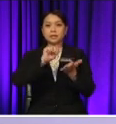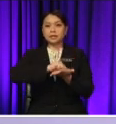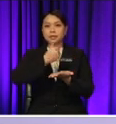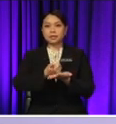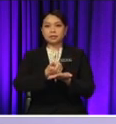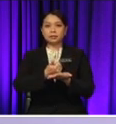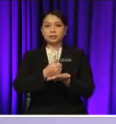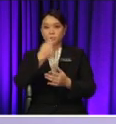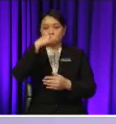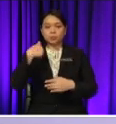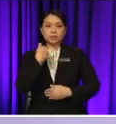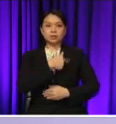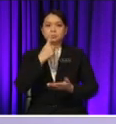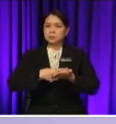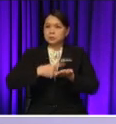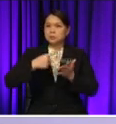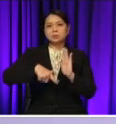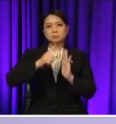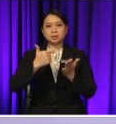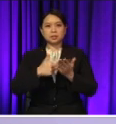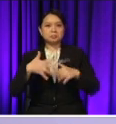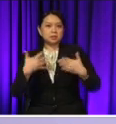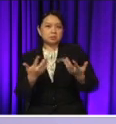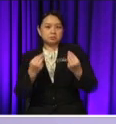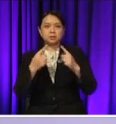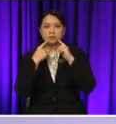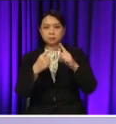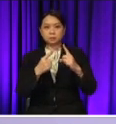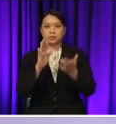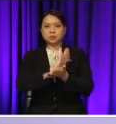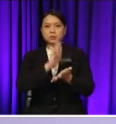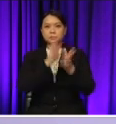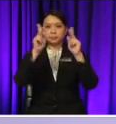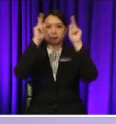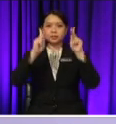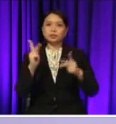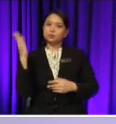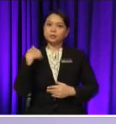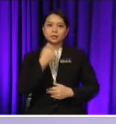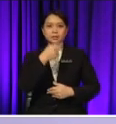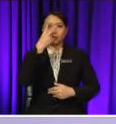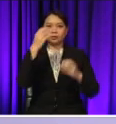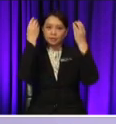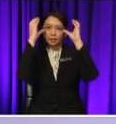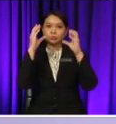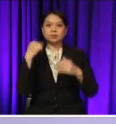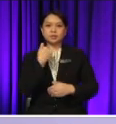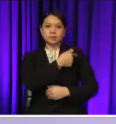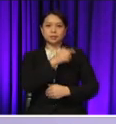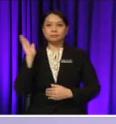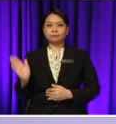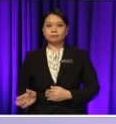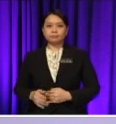bincang dengan lebih lanjut tentang bagaimana menjawab kertas pemeriksaan prinsip perikanan Zoom kita berkenalan dengan guru kita pada hari